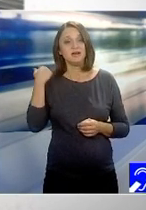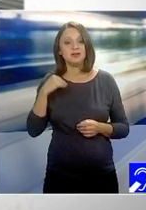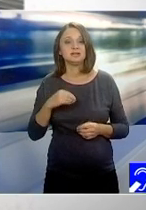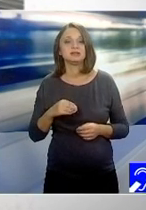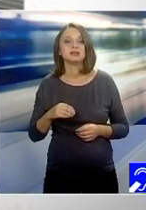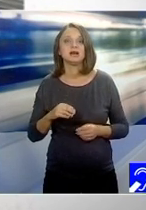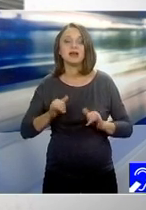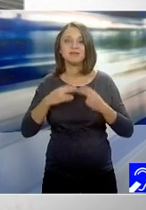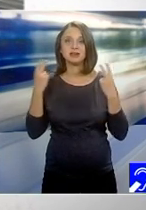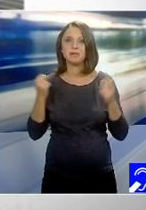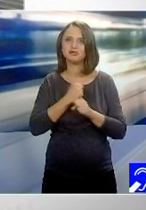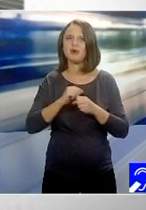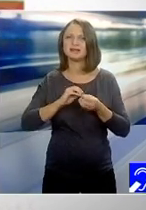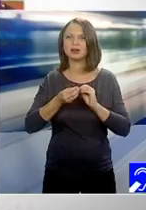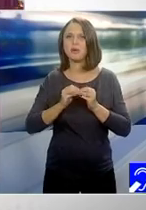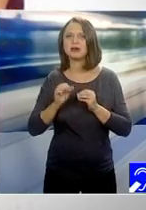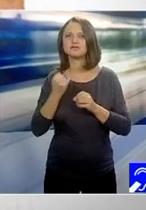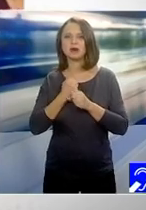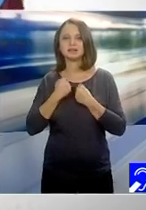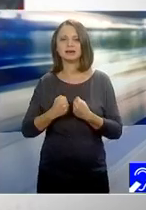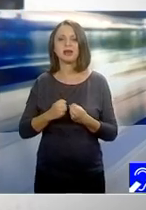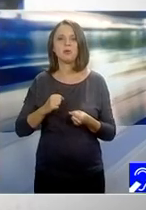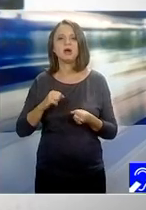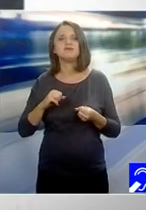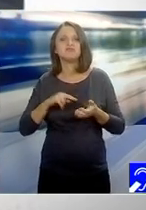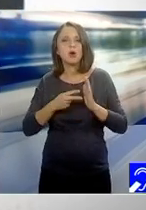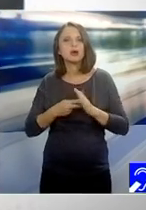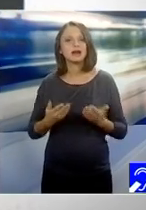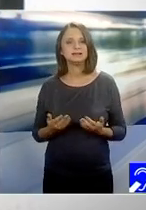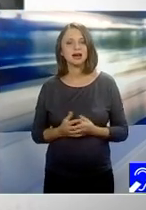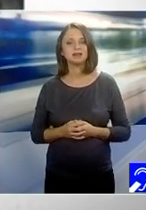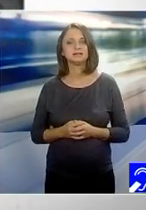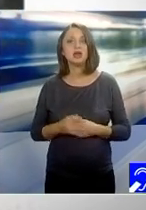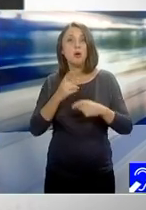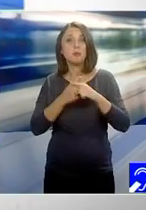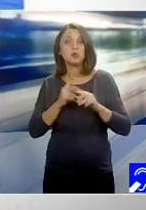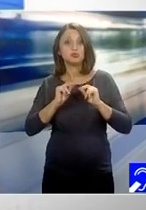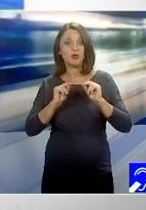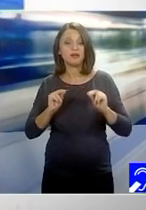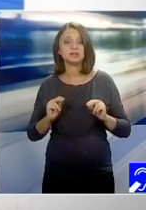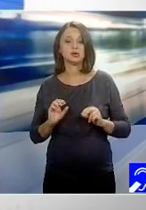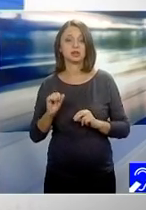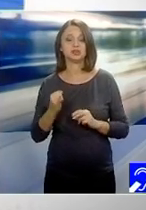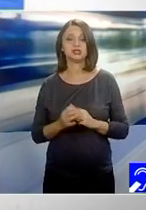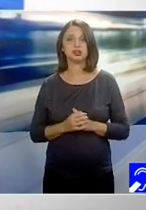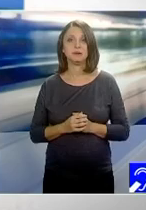foarte greu de organizat. Și în plus de aceasta, faptul că profesorii și